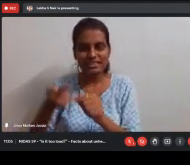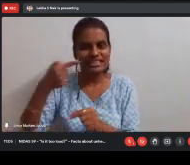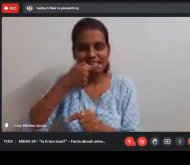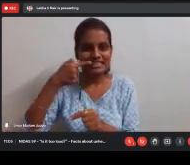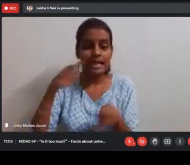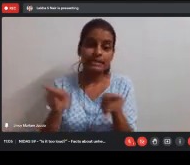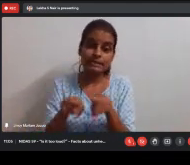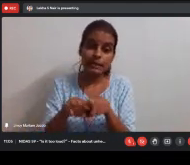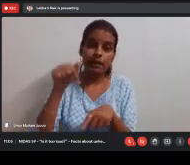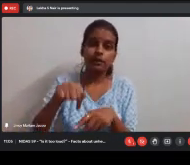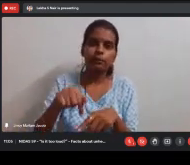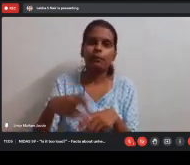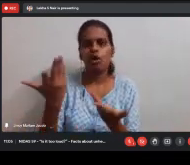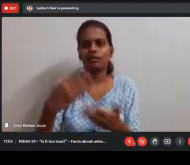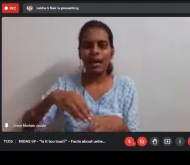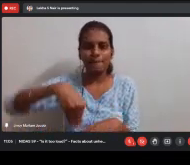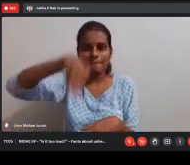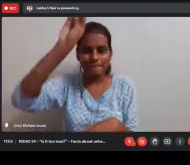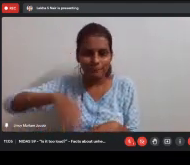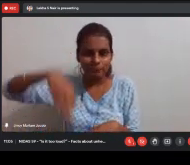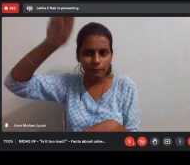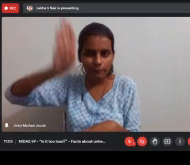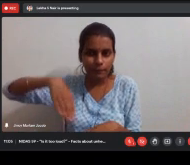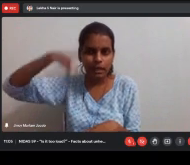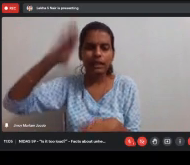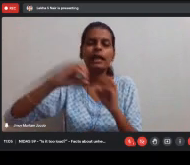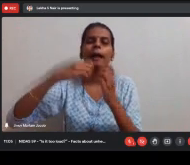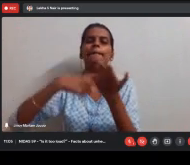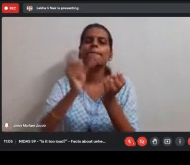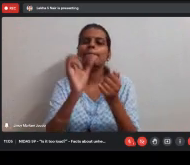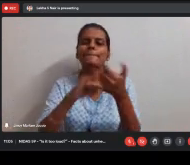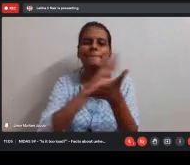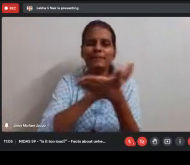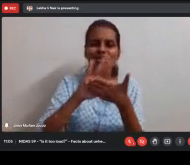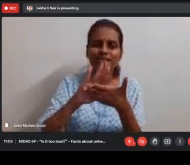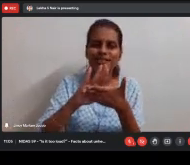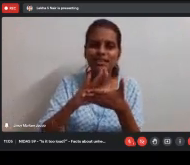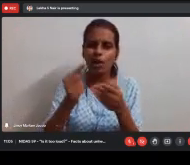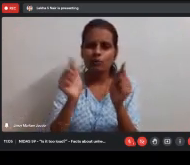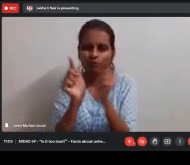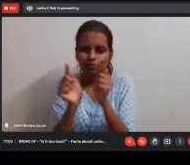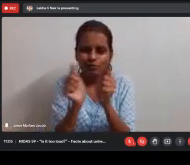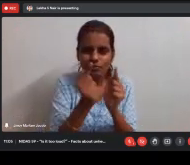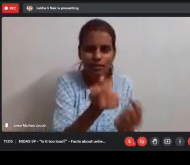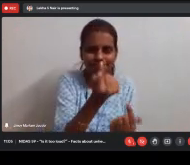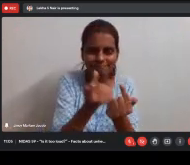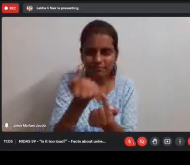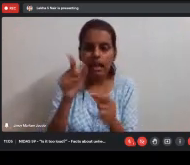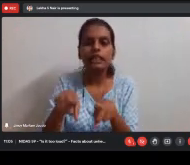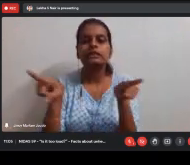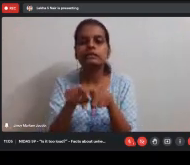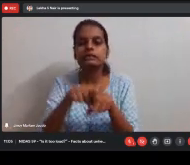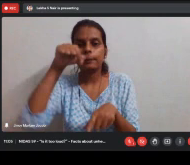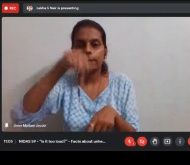ഹെയർ സെല്ലുകൾ എന്ന് പറയുന്ന ചെറിയ ചെറിയ കോശങ്ങളാണ്. ആ ഹെയർ സെല്ലിന്റെ മുകളിലത്തെ വശം ഇതുപോലെ നമ്മളുടെ ടൂത്ത്